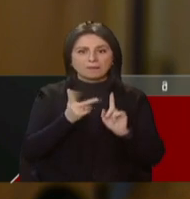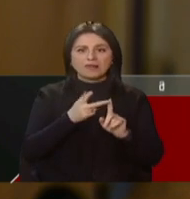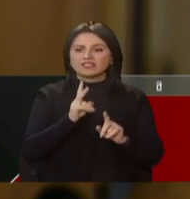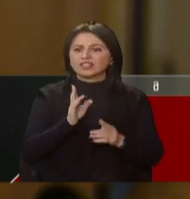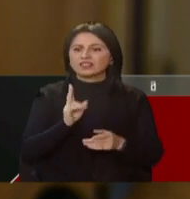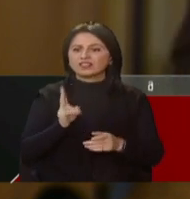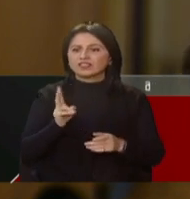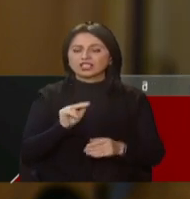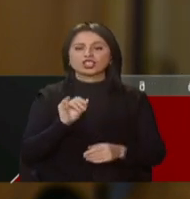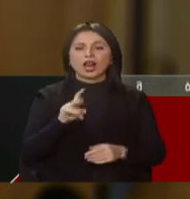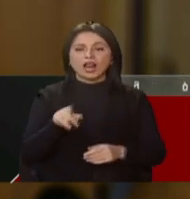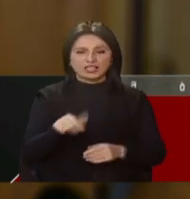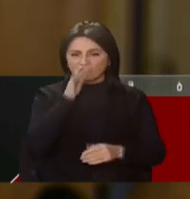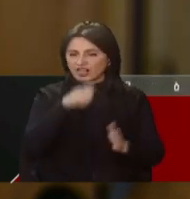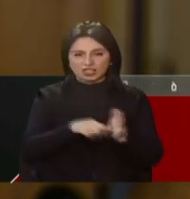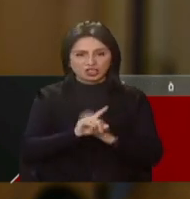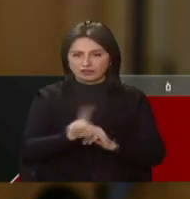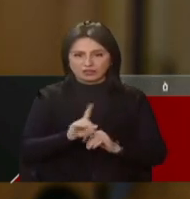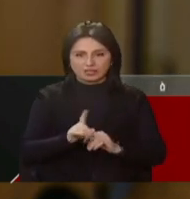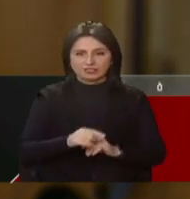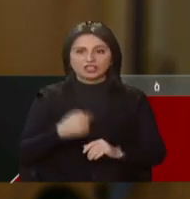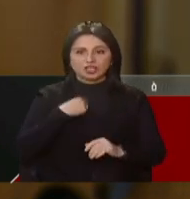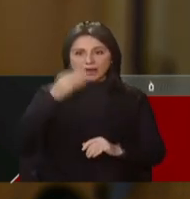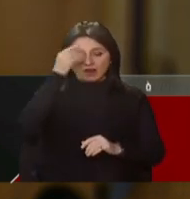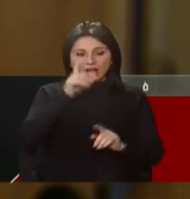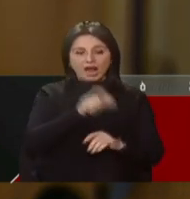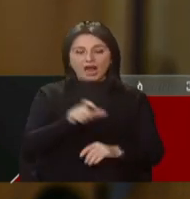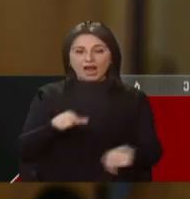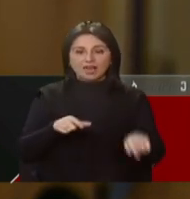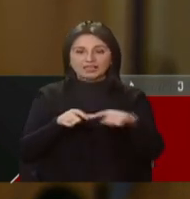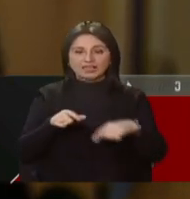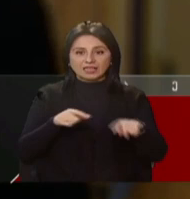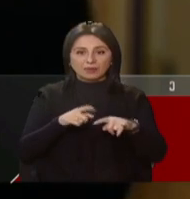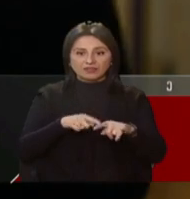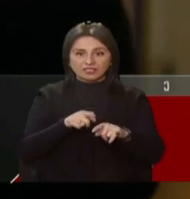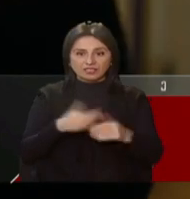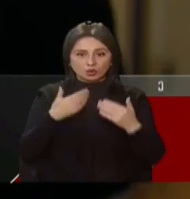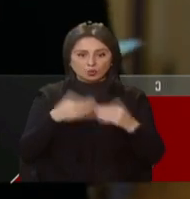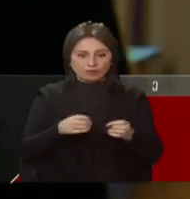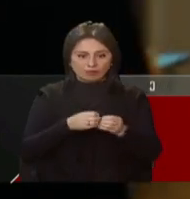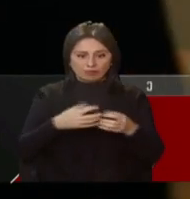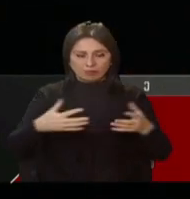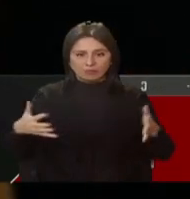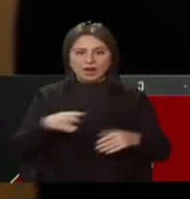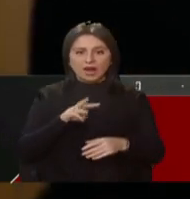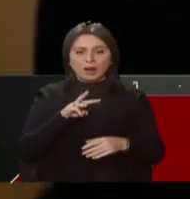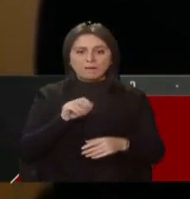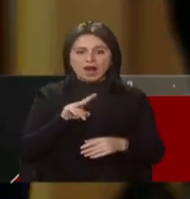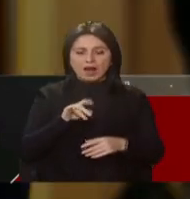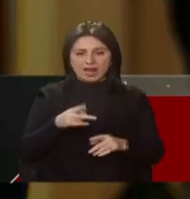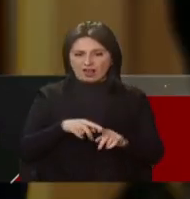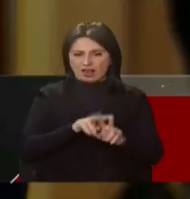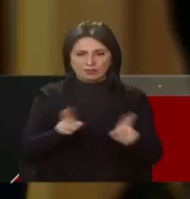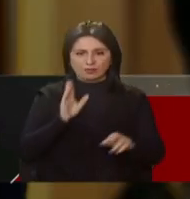vine cu paton cealaltă, verți se verți ghișuelis, ce mi-a zrit, am adamia nebis gargeați se tive amau, ich nevar, urs nicamelia, gargeai cu